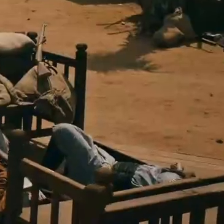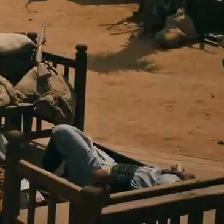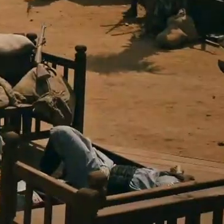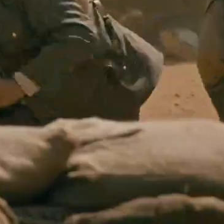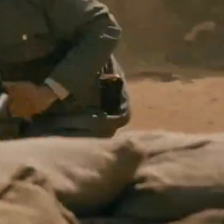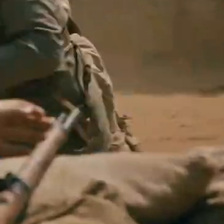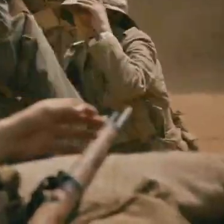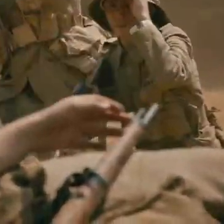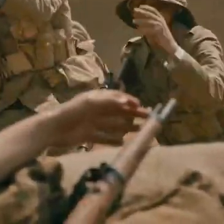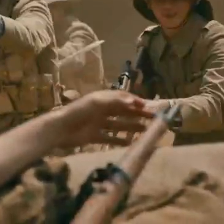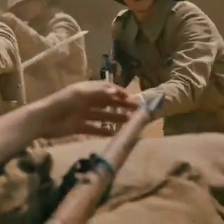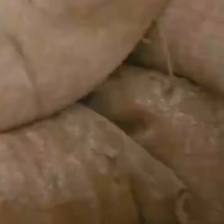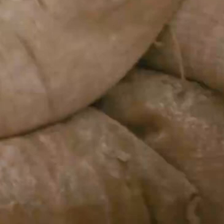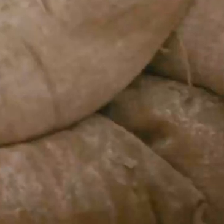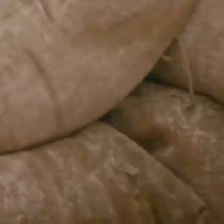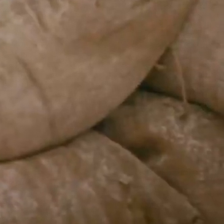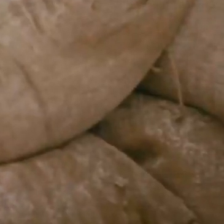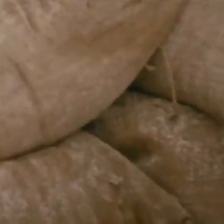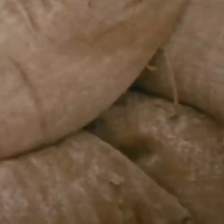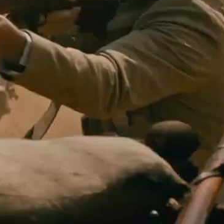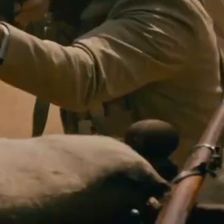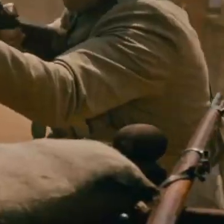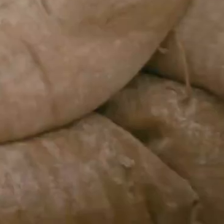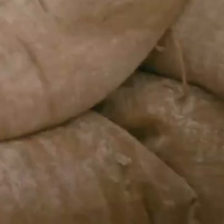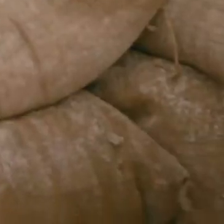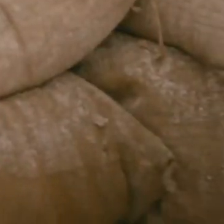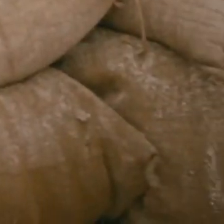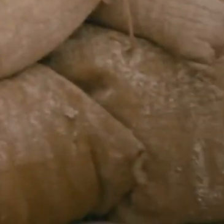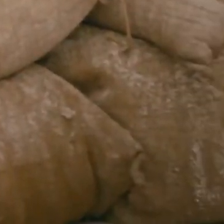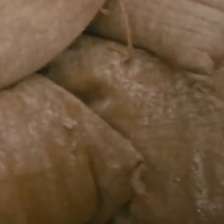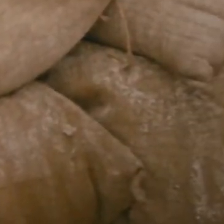Ve pencereye istikli un çuvallarının ardından dışarıyı gözlüyor.